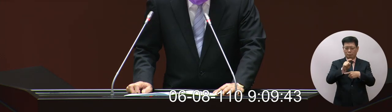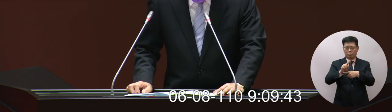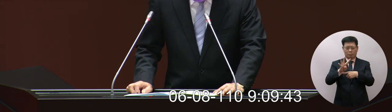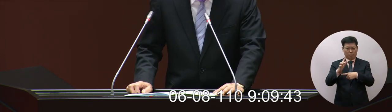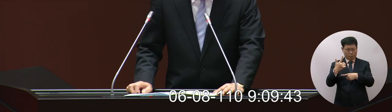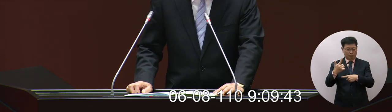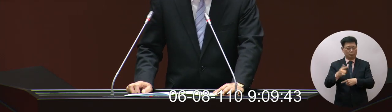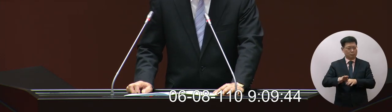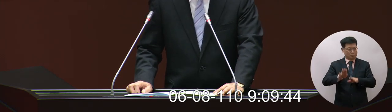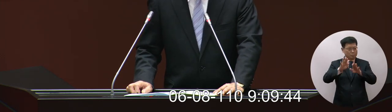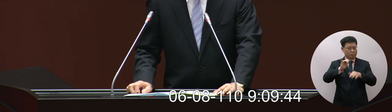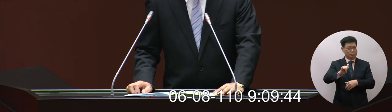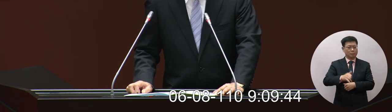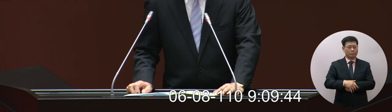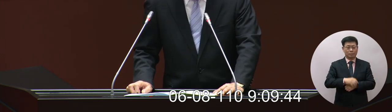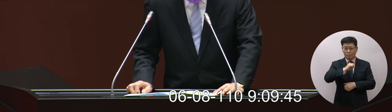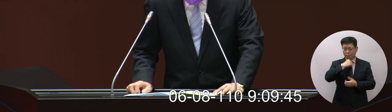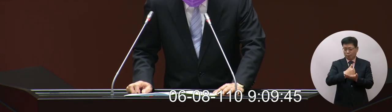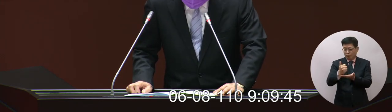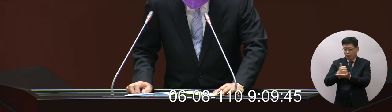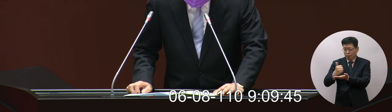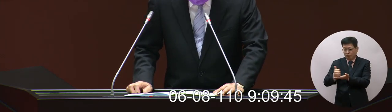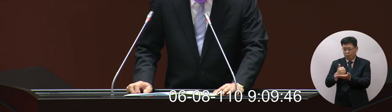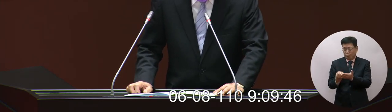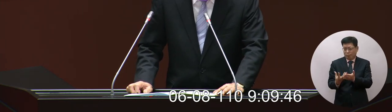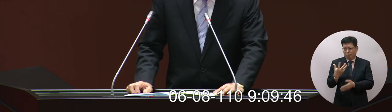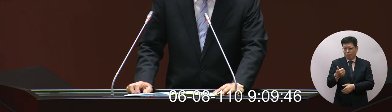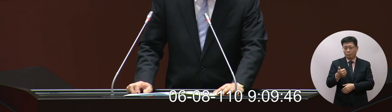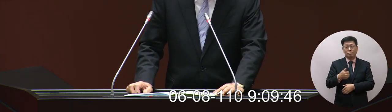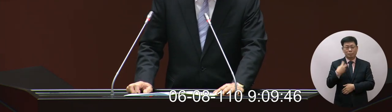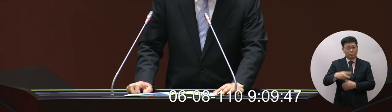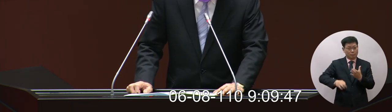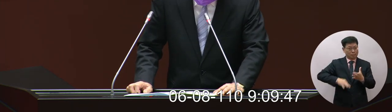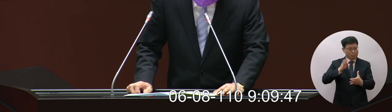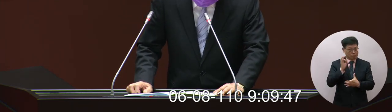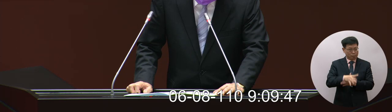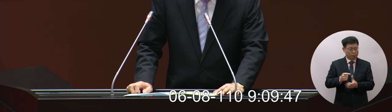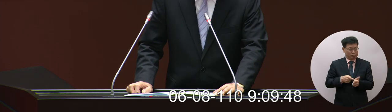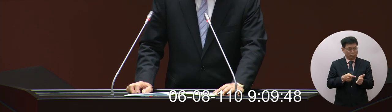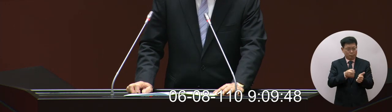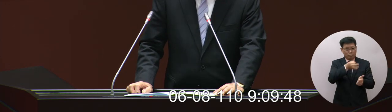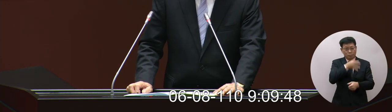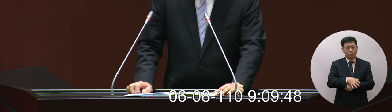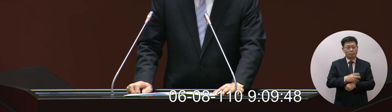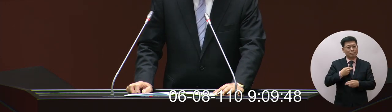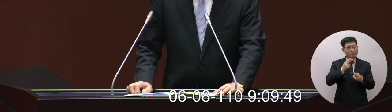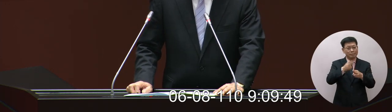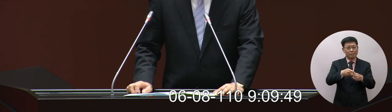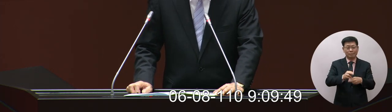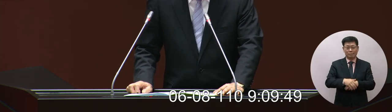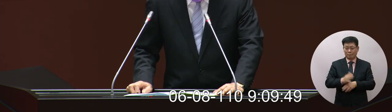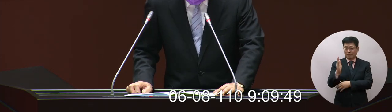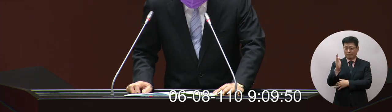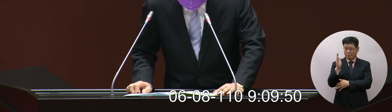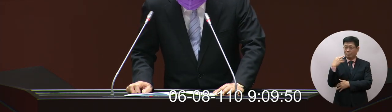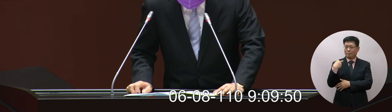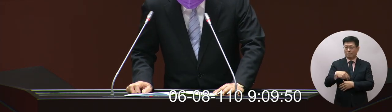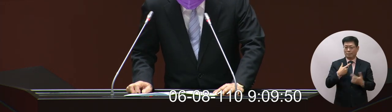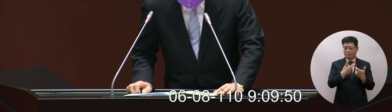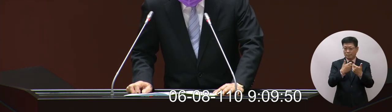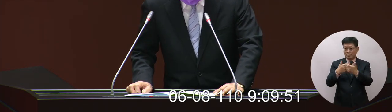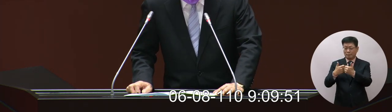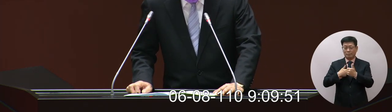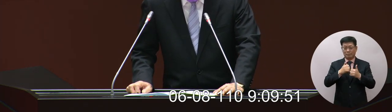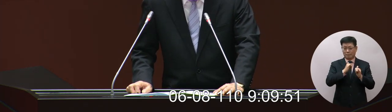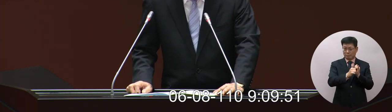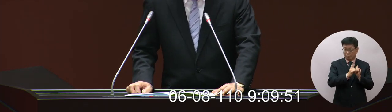5.46%， 台湾出口旺畅旺，投资动能强，相信在政府因应